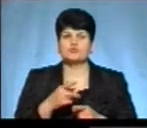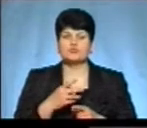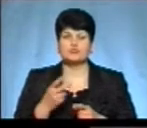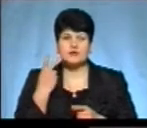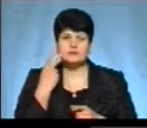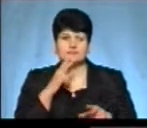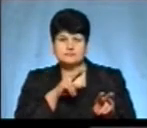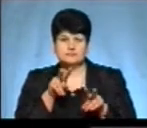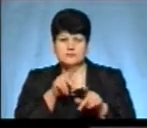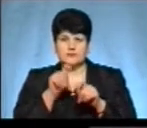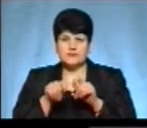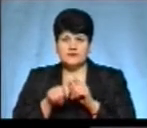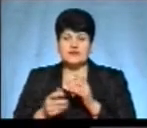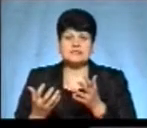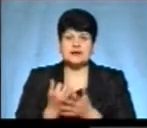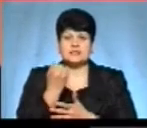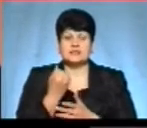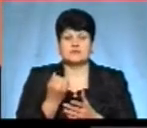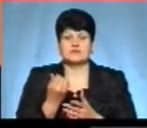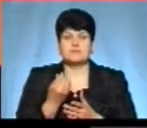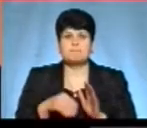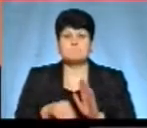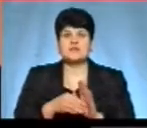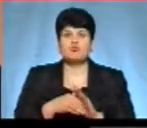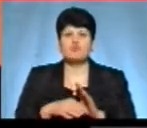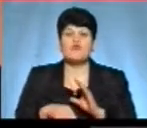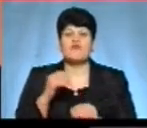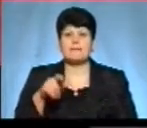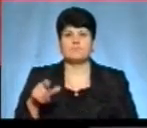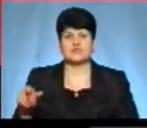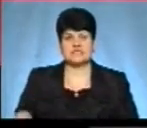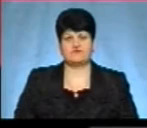метою виявлення можливих правопорушень і підкупу виборців.